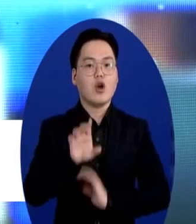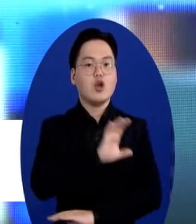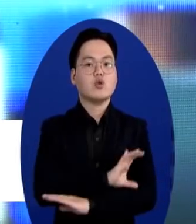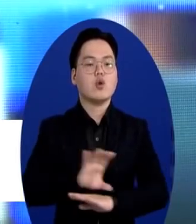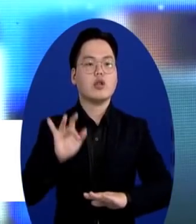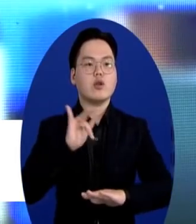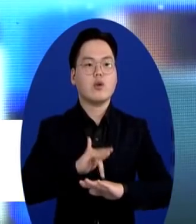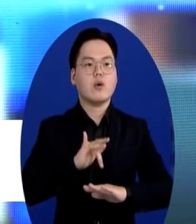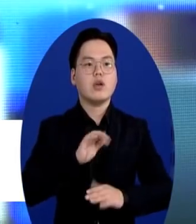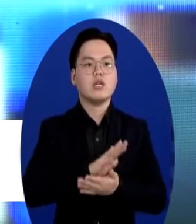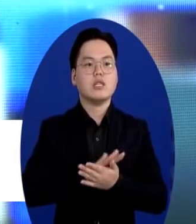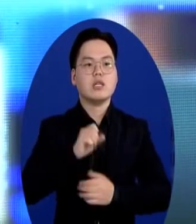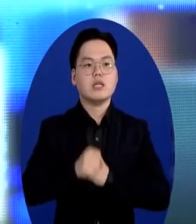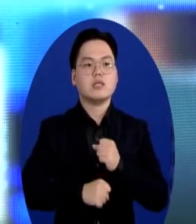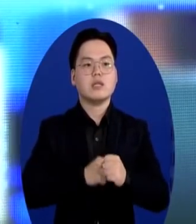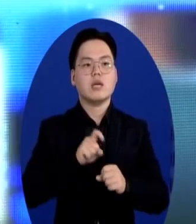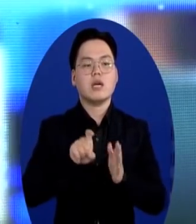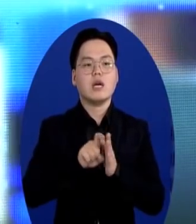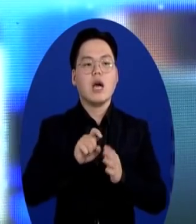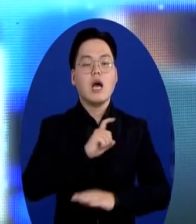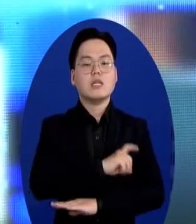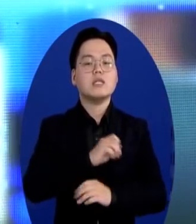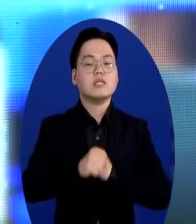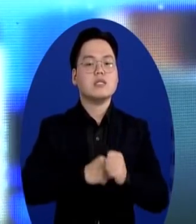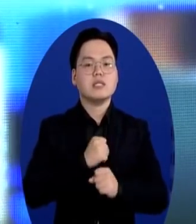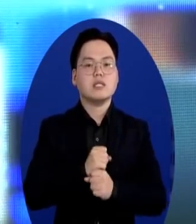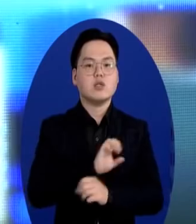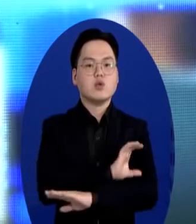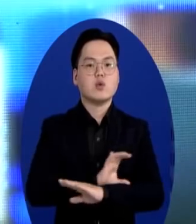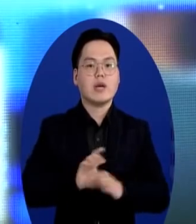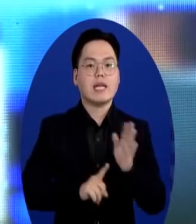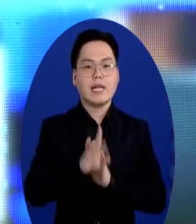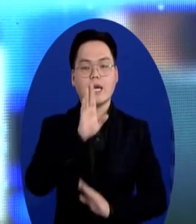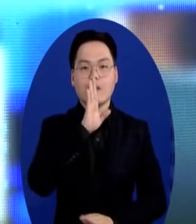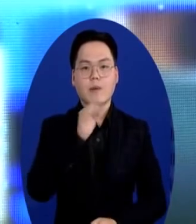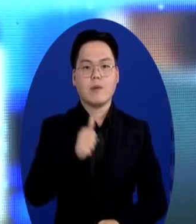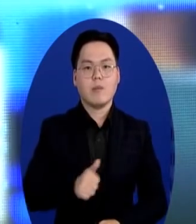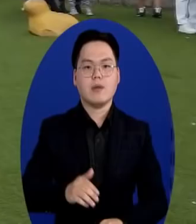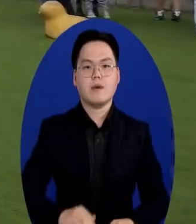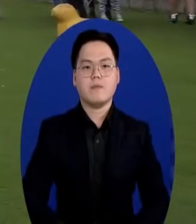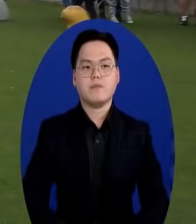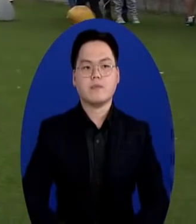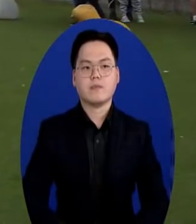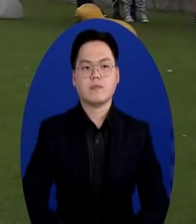шинэ хичээлийн жилд олон шинэ онцлог ангиудаа нээж сургалтаан эхлүүлэхэд бэлэн боллоо.